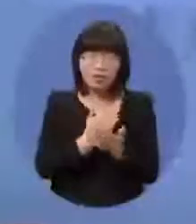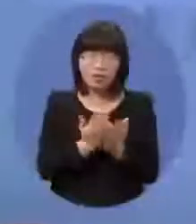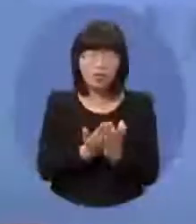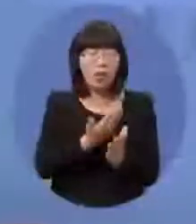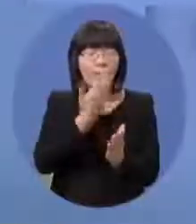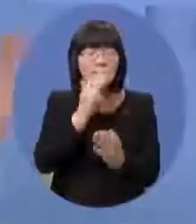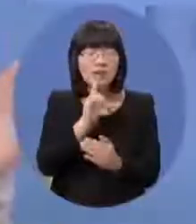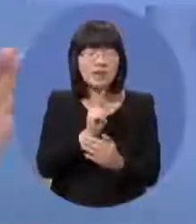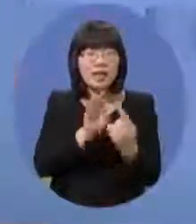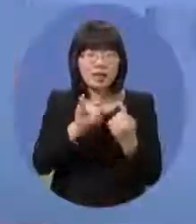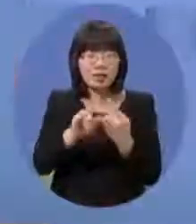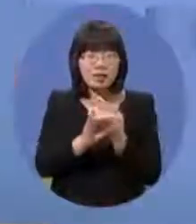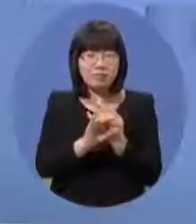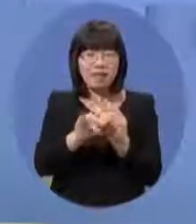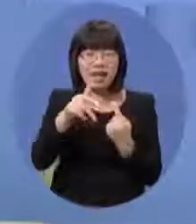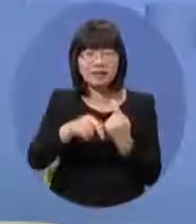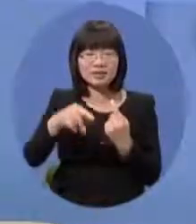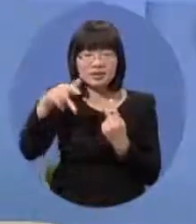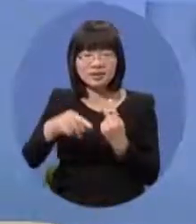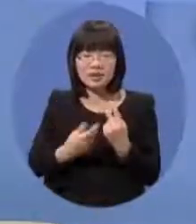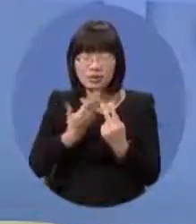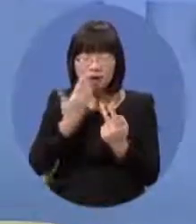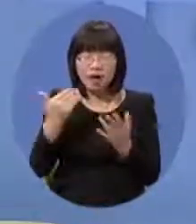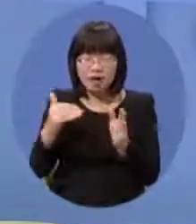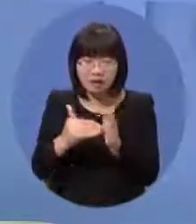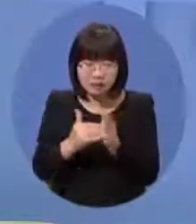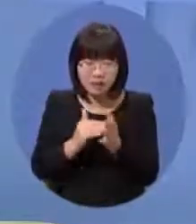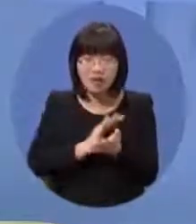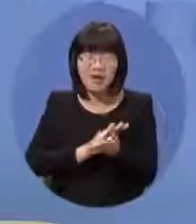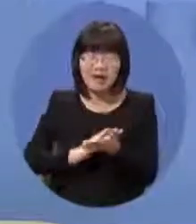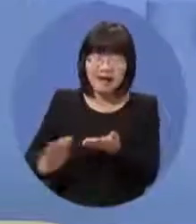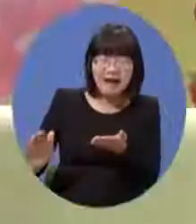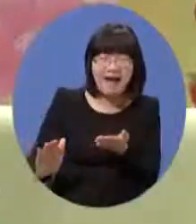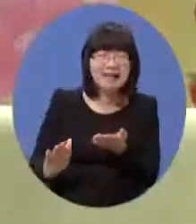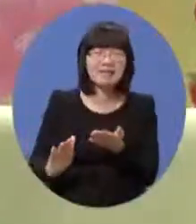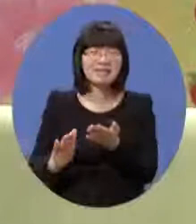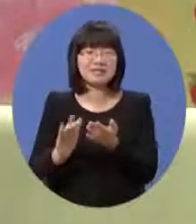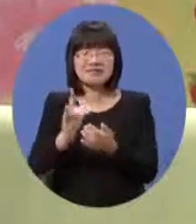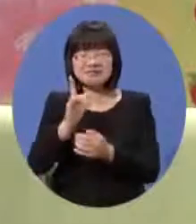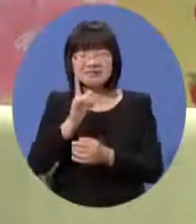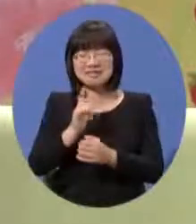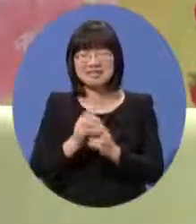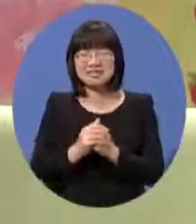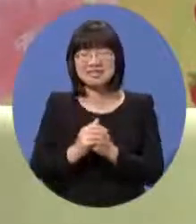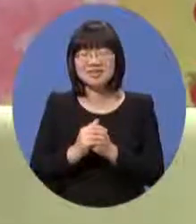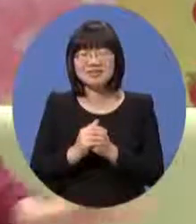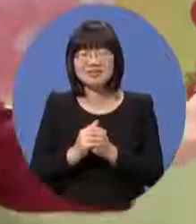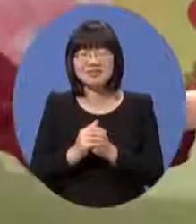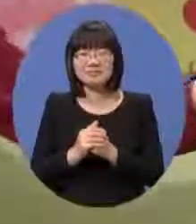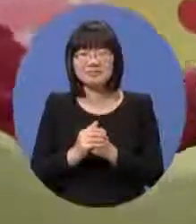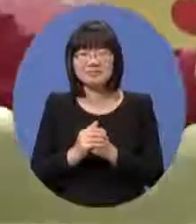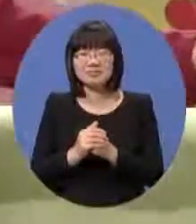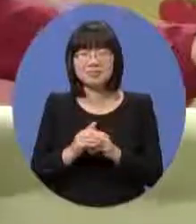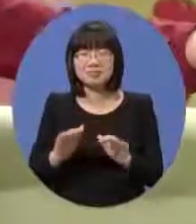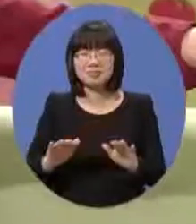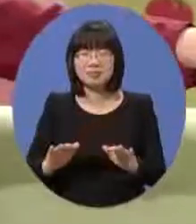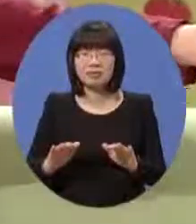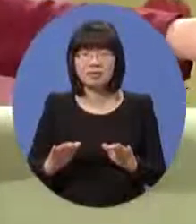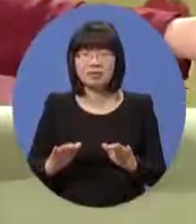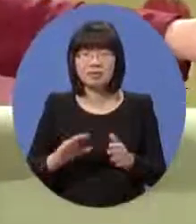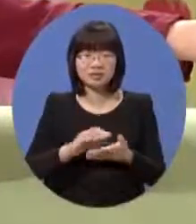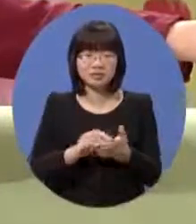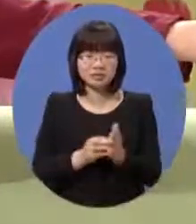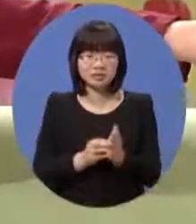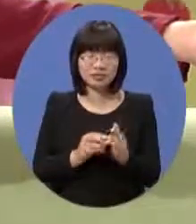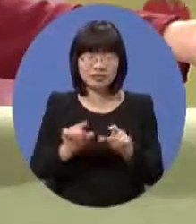아닙니다. 한번 되면 일주일, 2주일 쭉 먹고 끝장을 봅니다. 아, 그렇군요. 선생님, 지금 이거 요